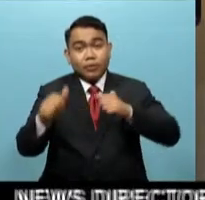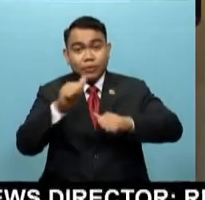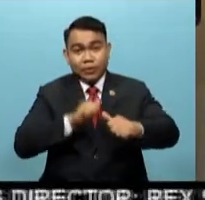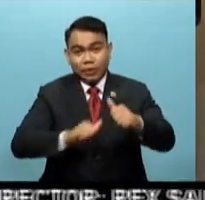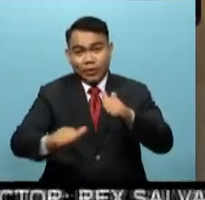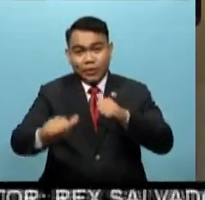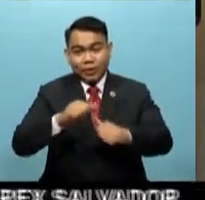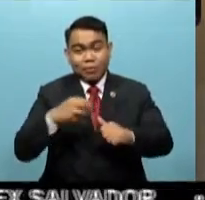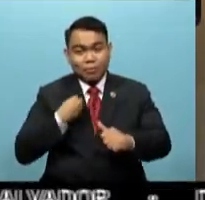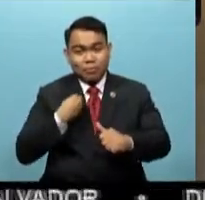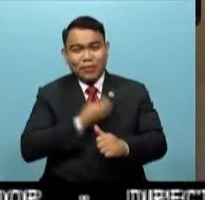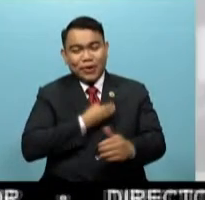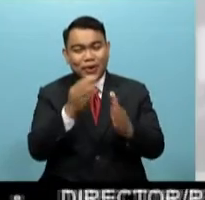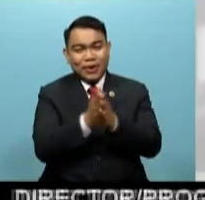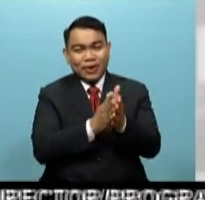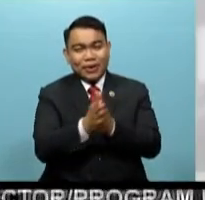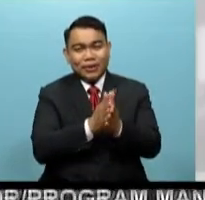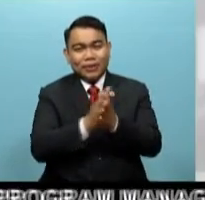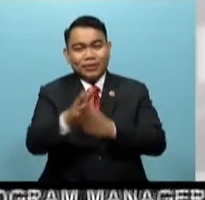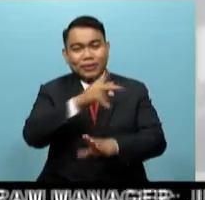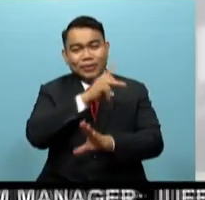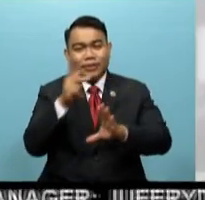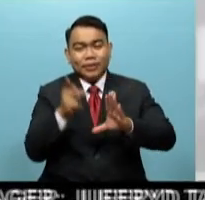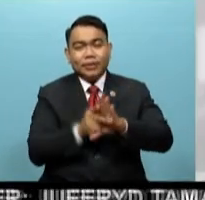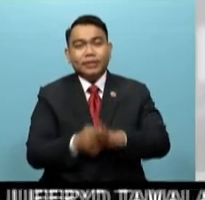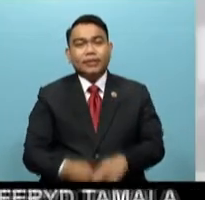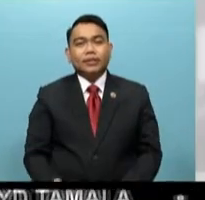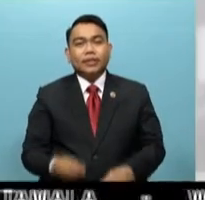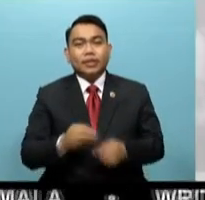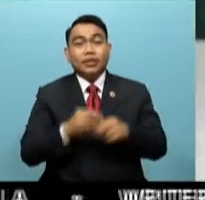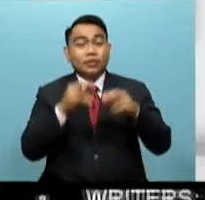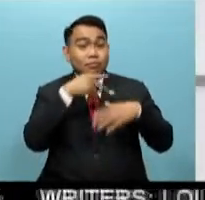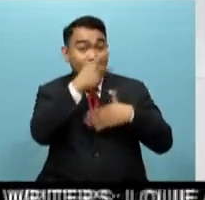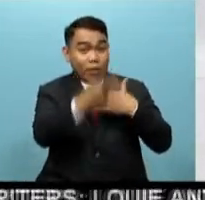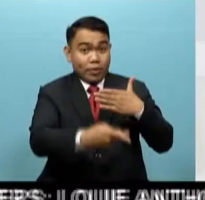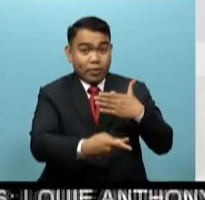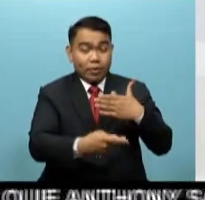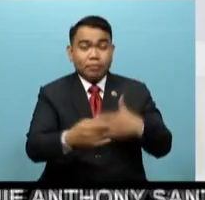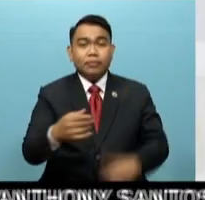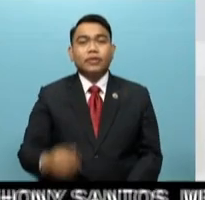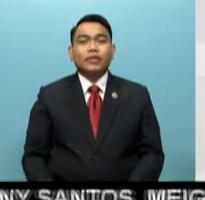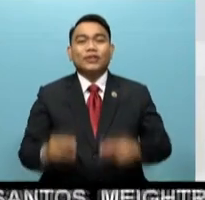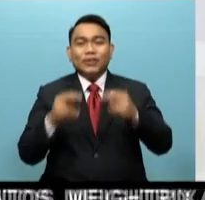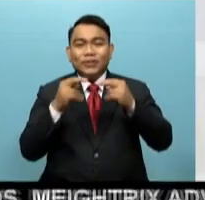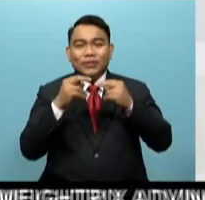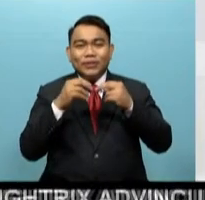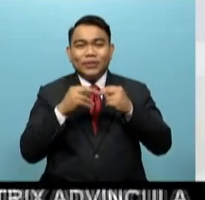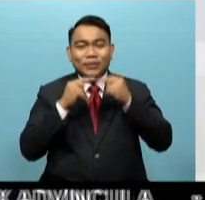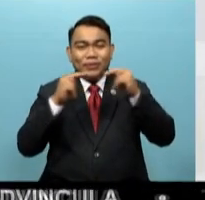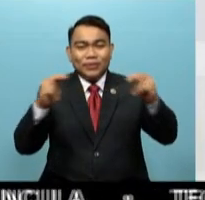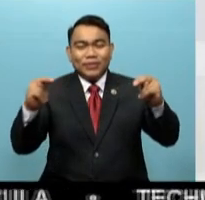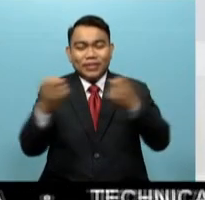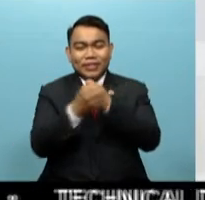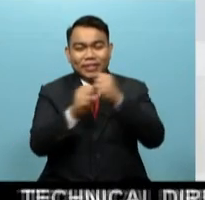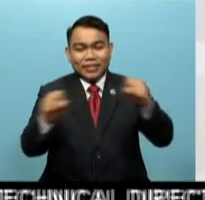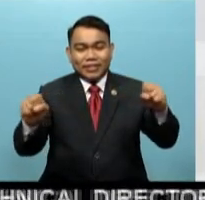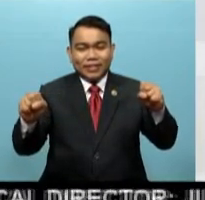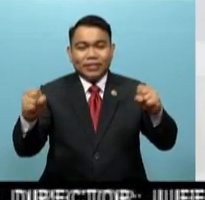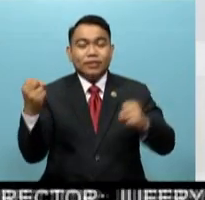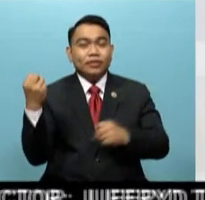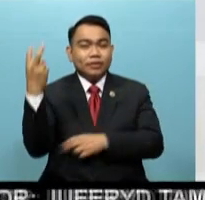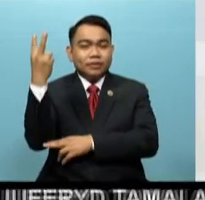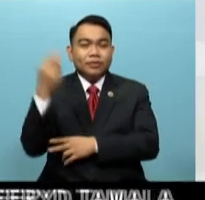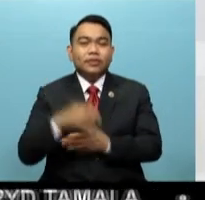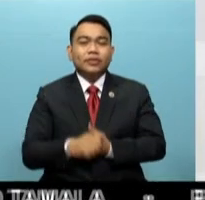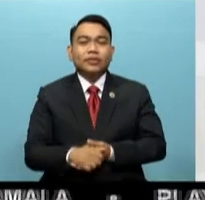aktibong nilalahukan ng mga kaanib sa Iglesia ni Cristo sa mga programang Ibalita ang Pagliligtas, alas 12 ng tanghali. The